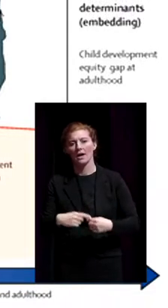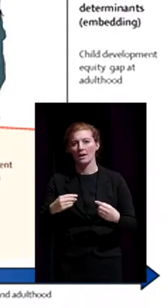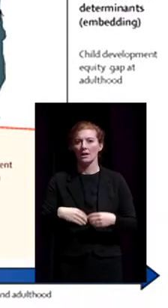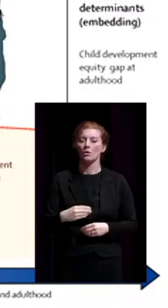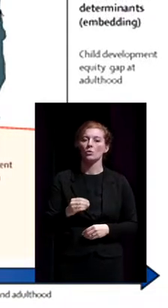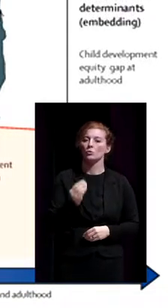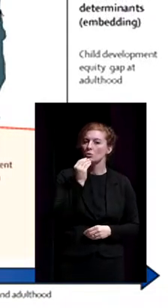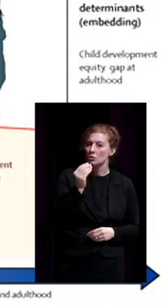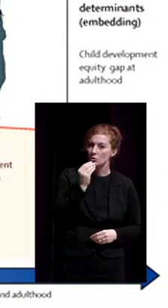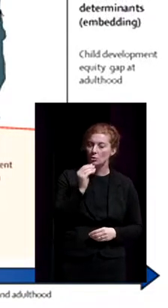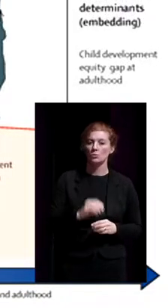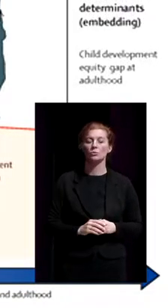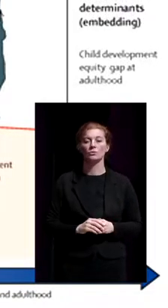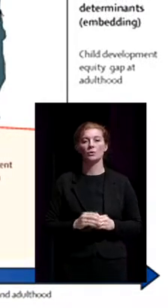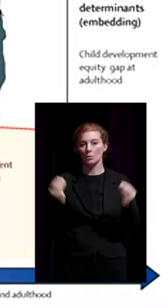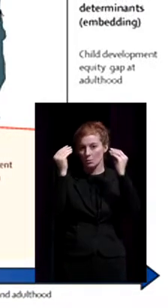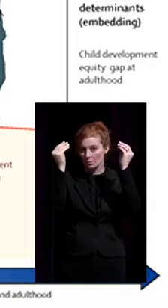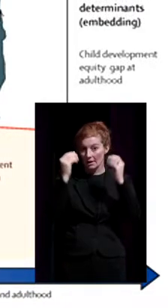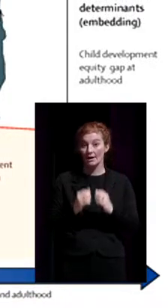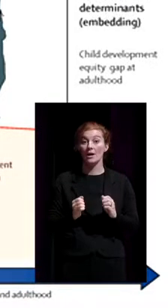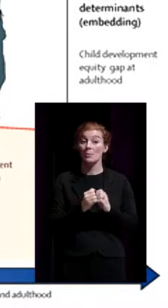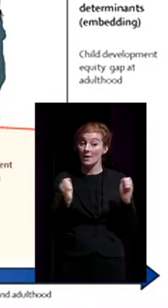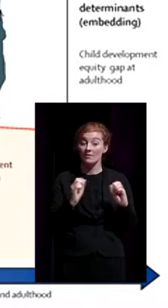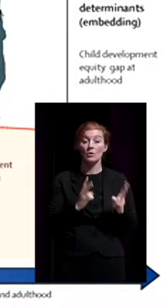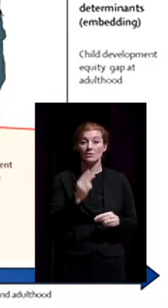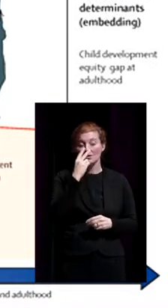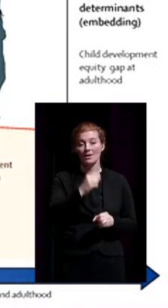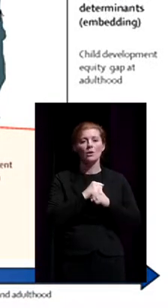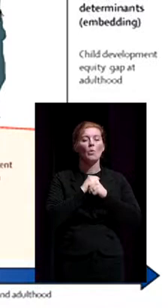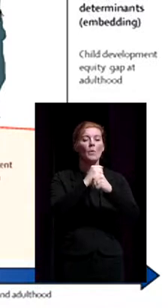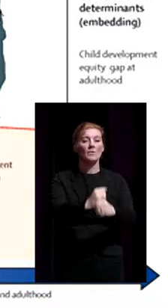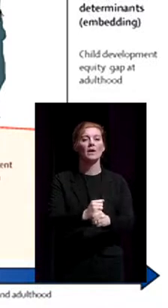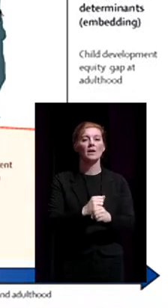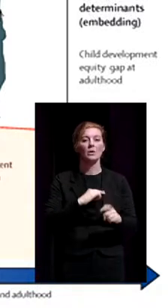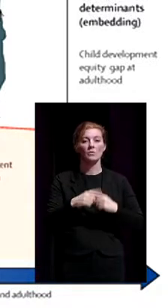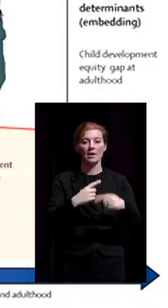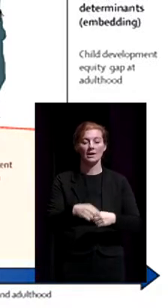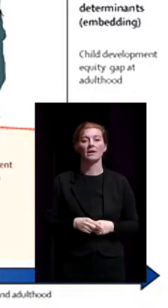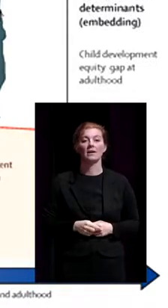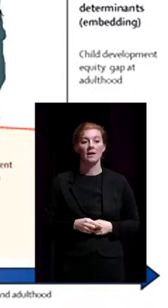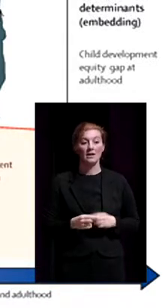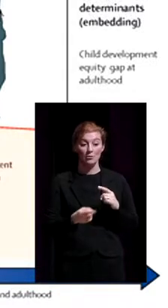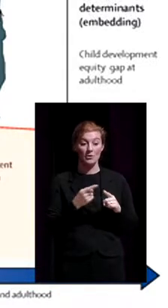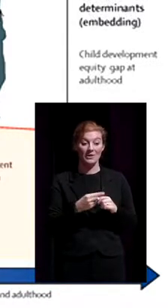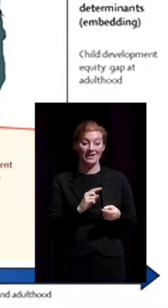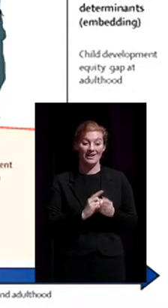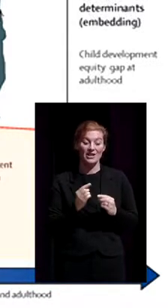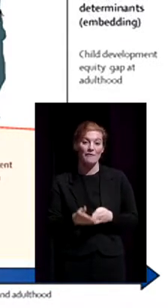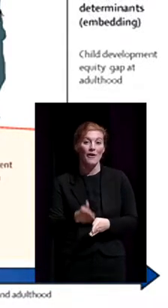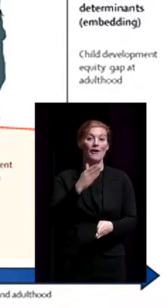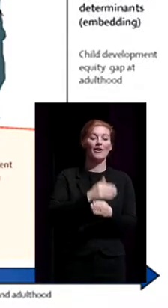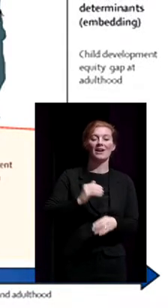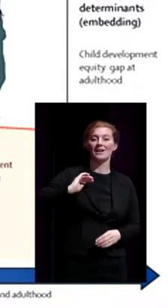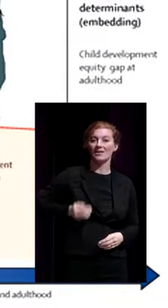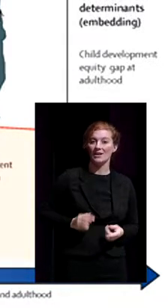utbildning. Men vi har också sett en kontinuerlig syn på barn där det faktiskt börjar redan innan en kvinna blir